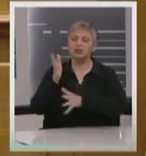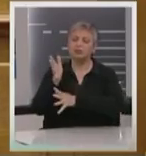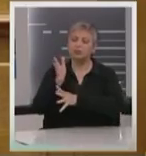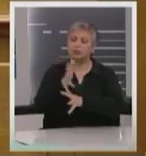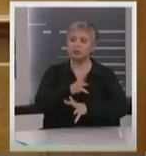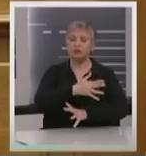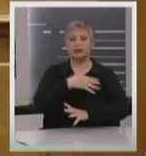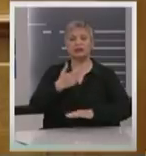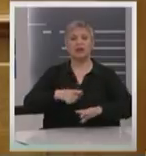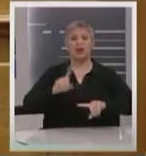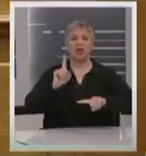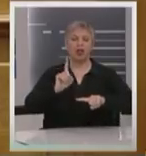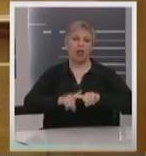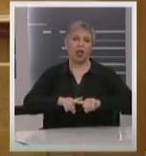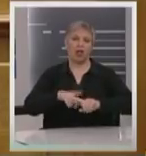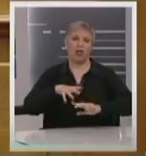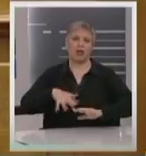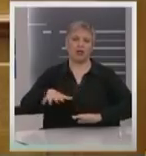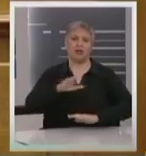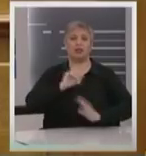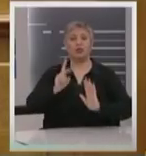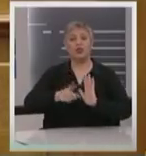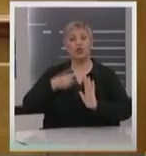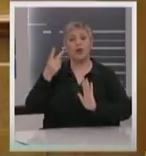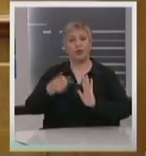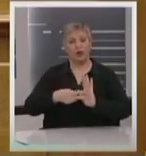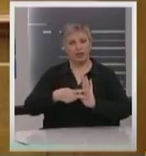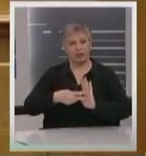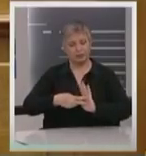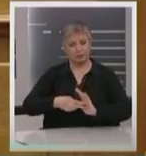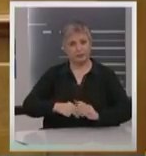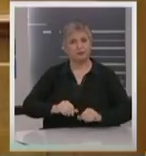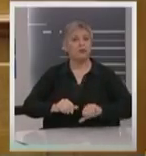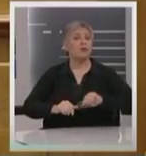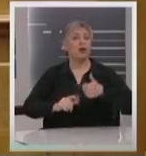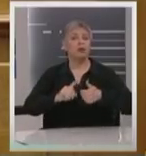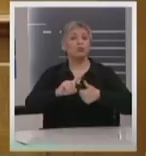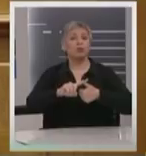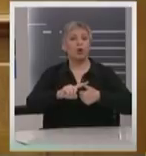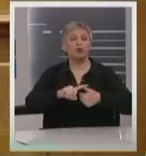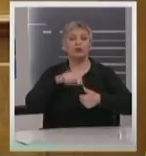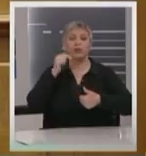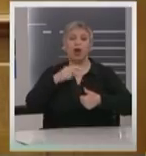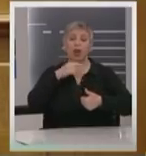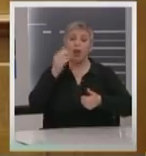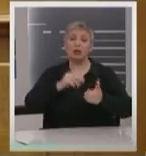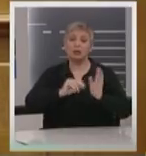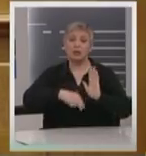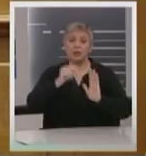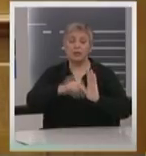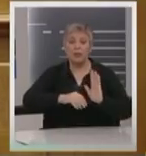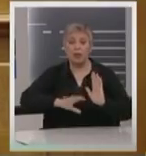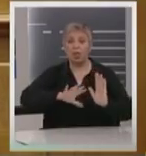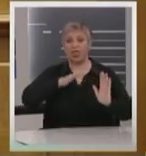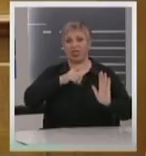λαό 2 φορές. Εκλεγήκατε την πρώτη φορά ως αντιμνημονιακή και τη δεύτερη ως